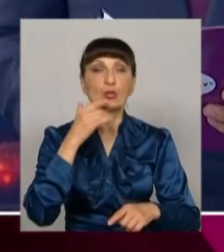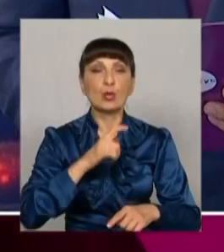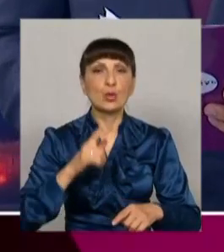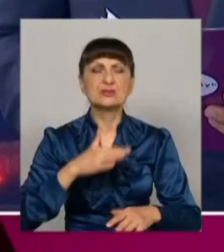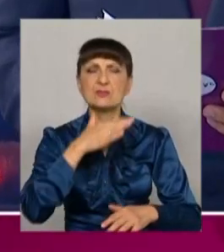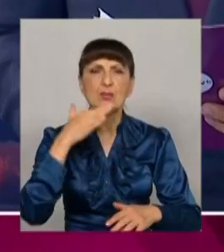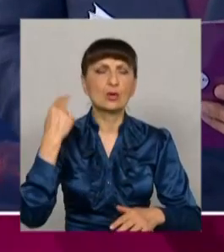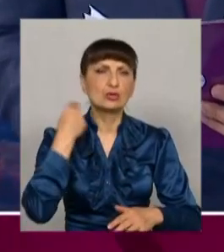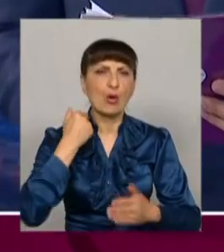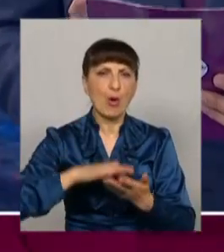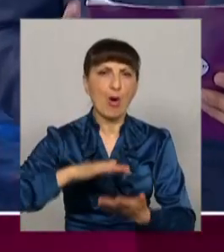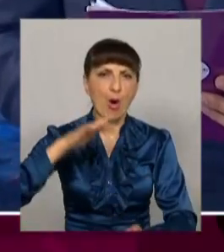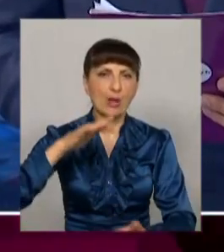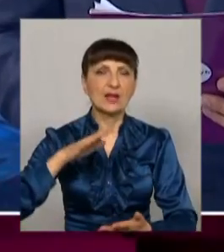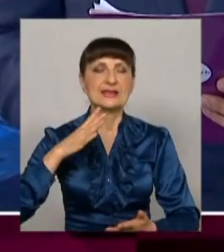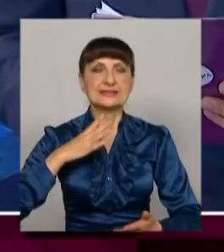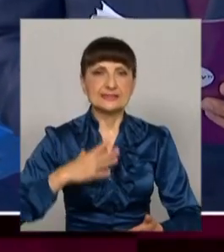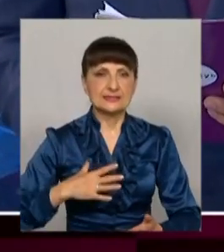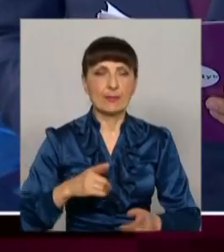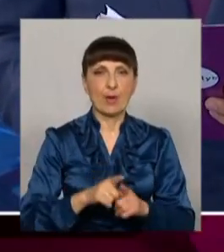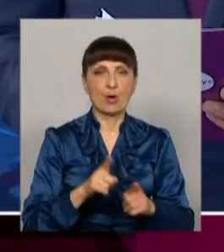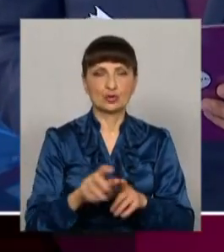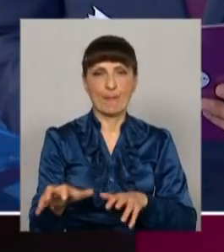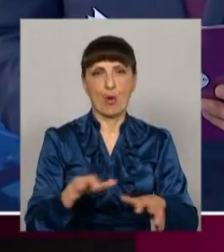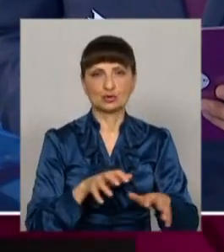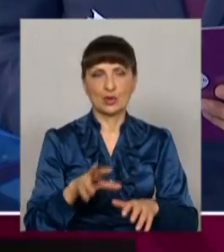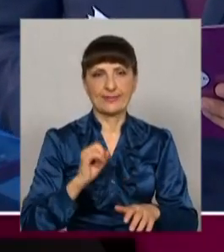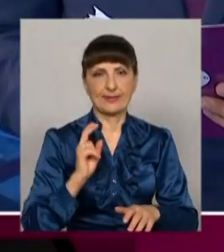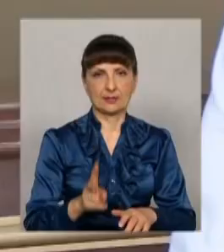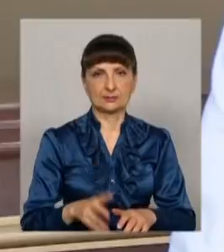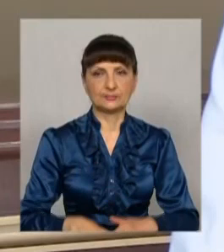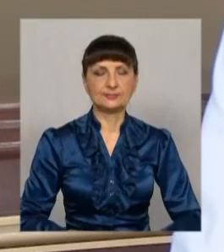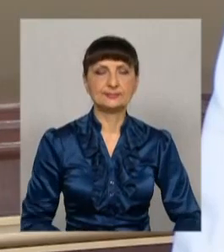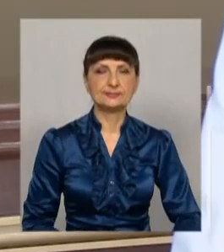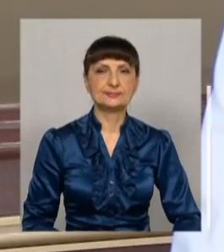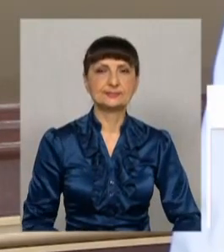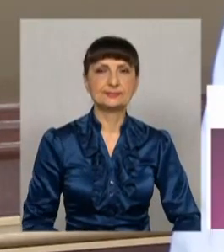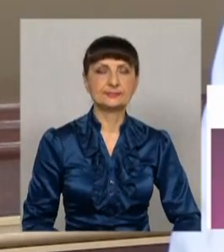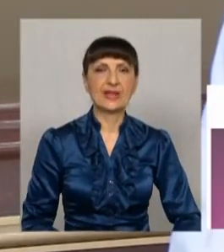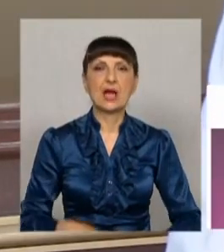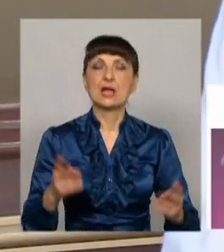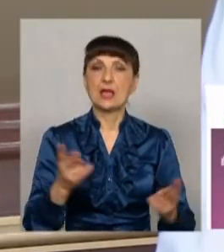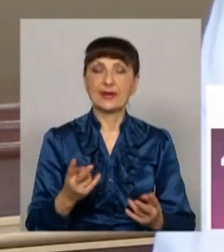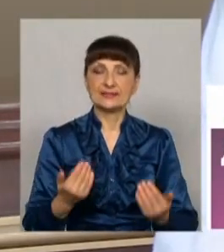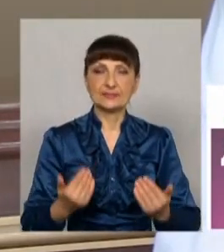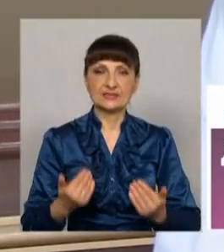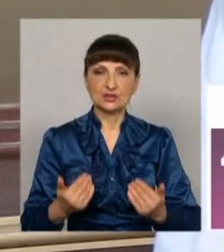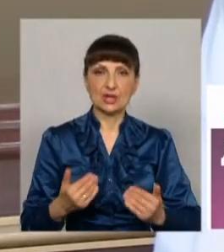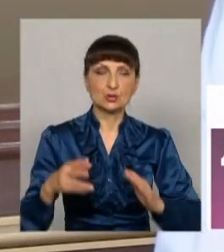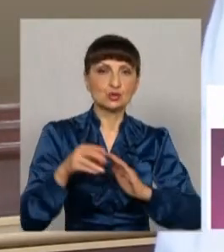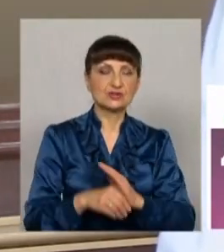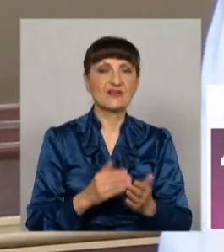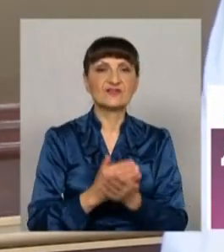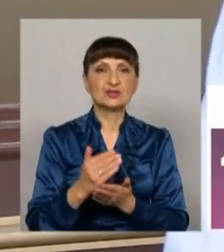погрязли в онлайн-долгах и стали невольными жертвами мошеннических схем. Необходимо сейчас, учитывая